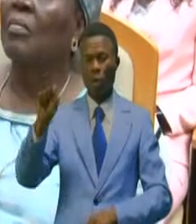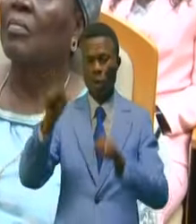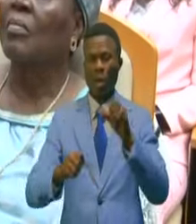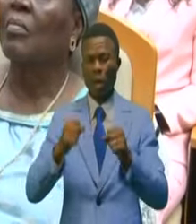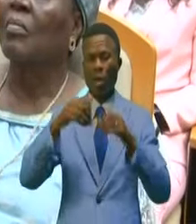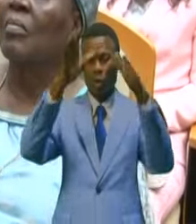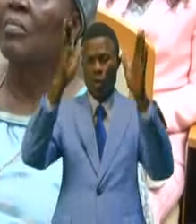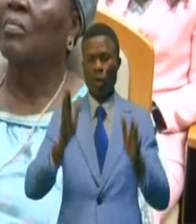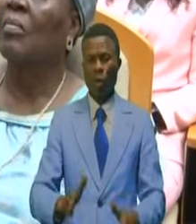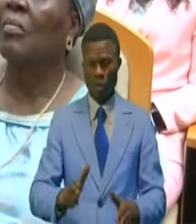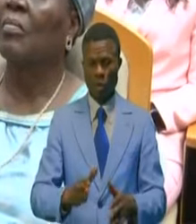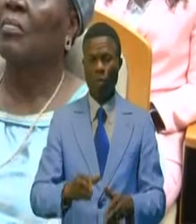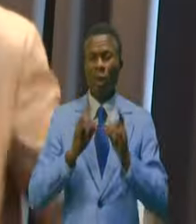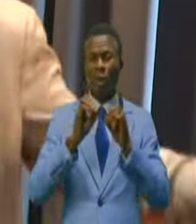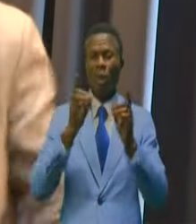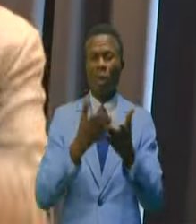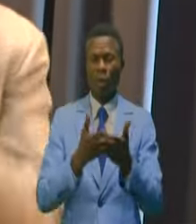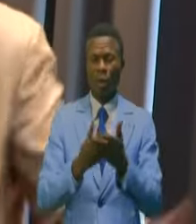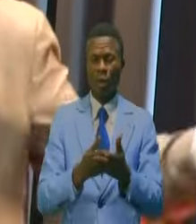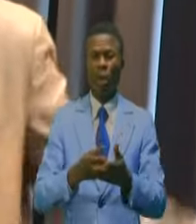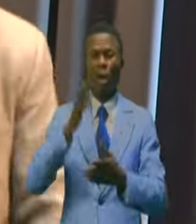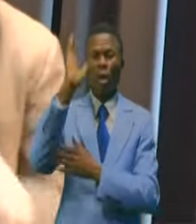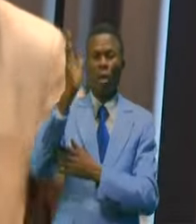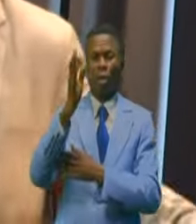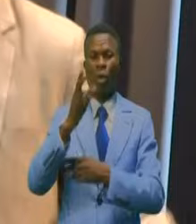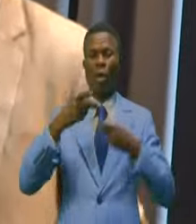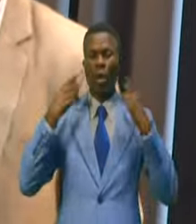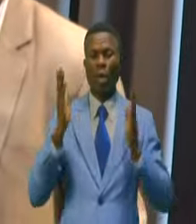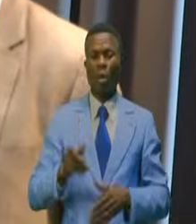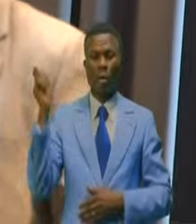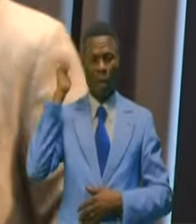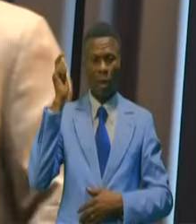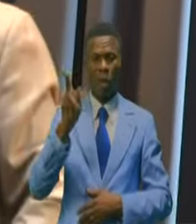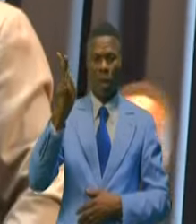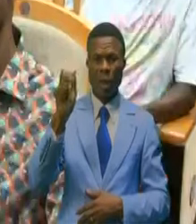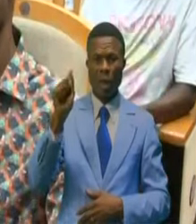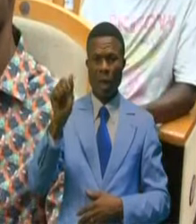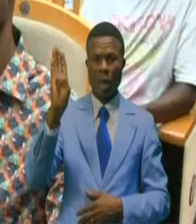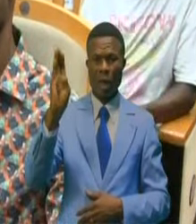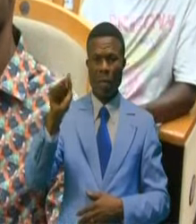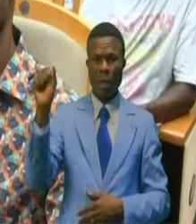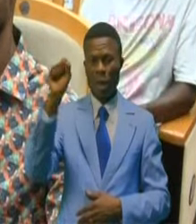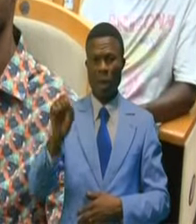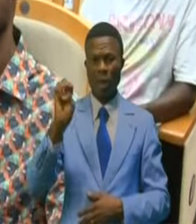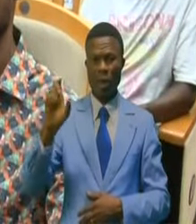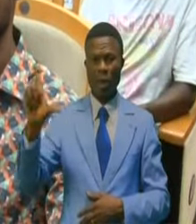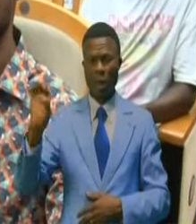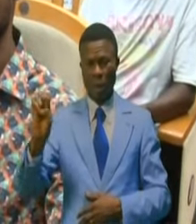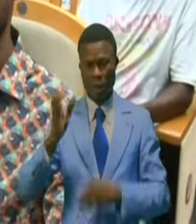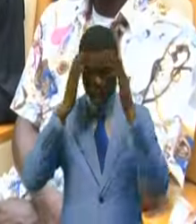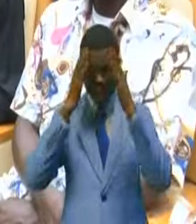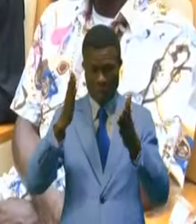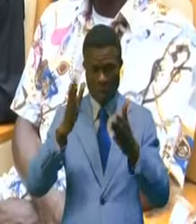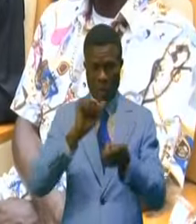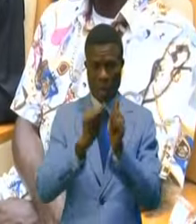puissances extérieures. Dans son intervention à la conférence, le pasteur professeur Kabasele s'est penché sur la